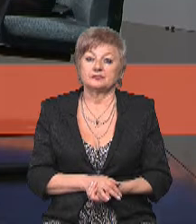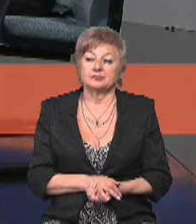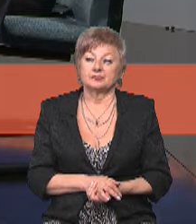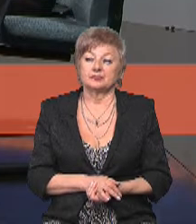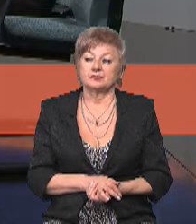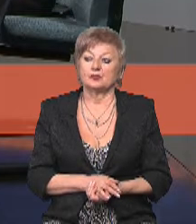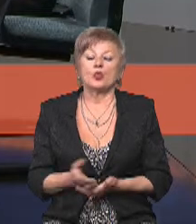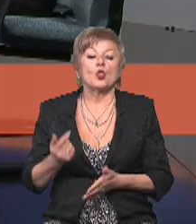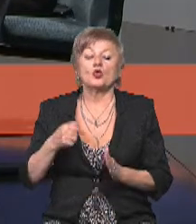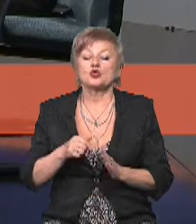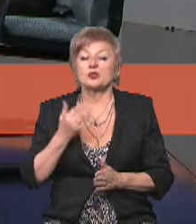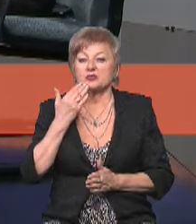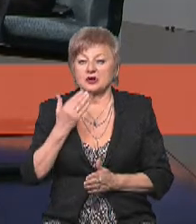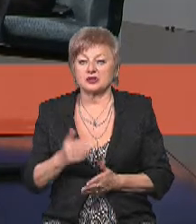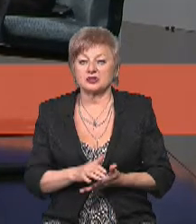Про що